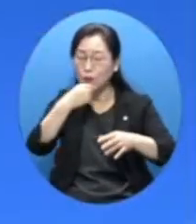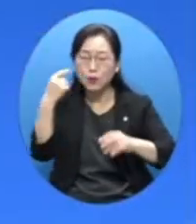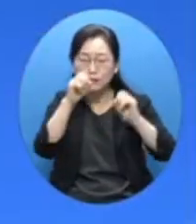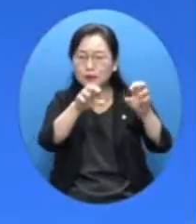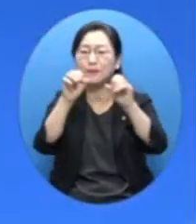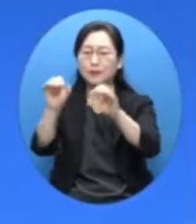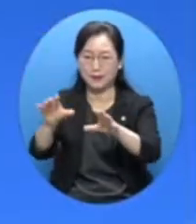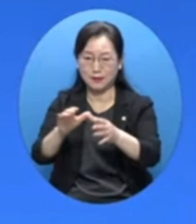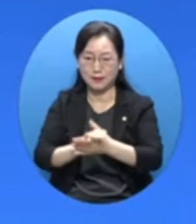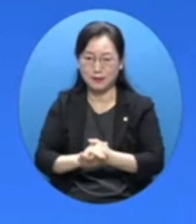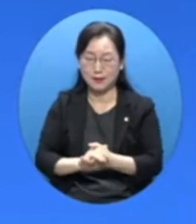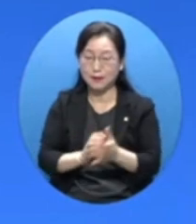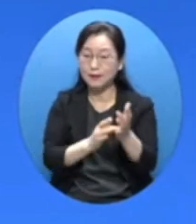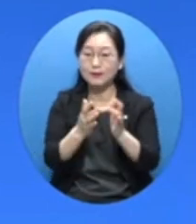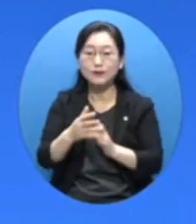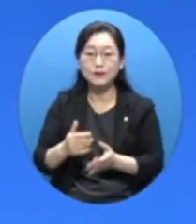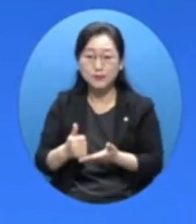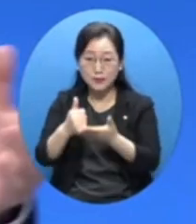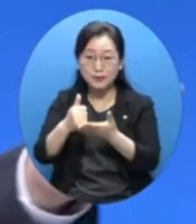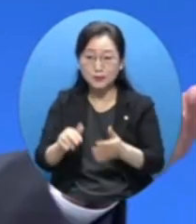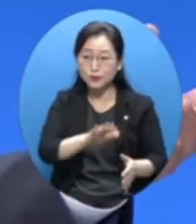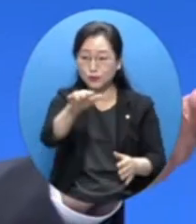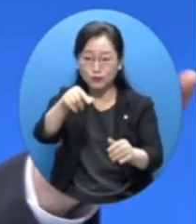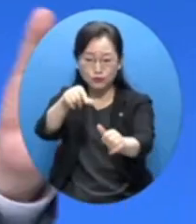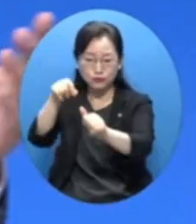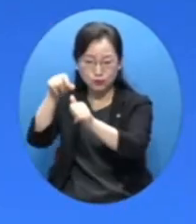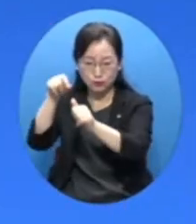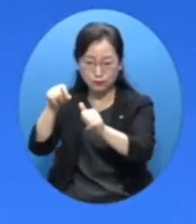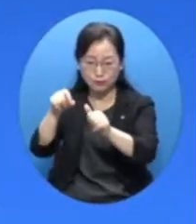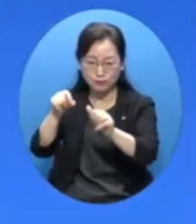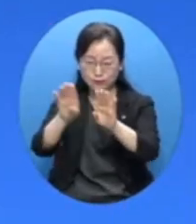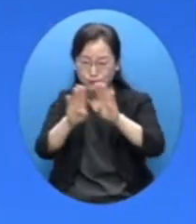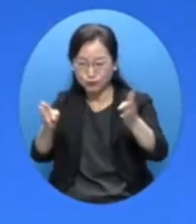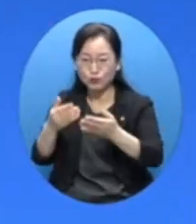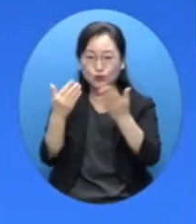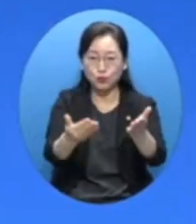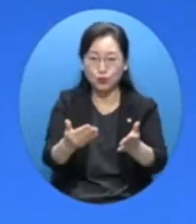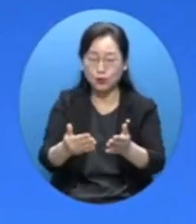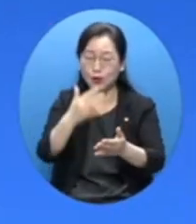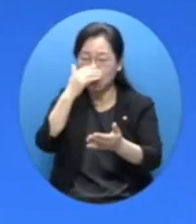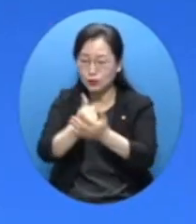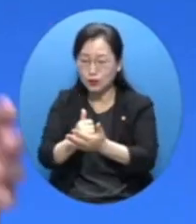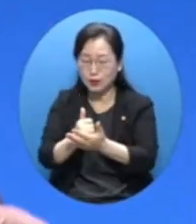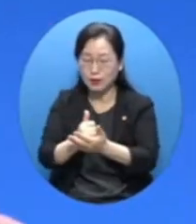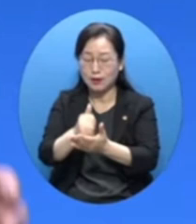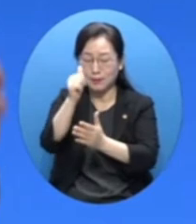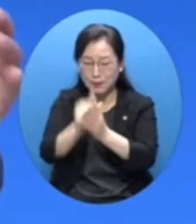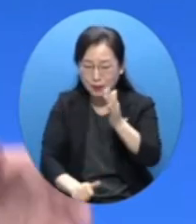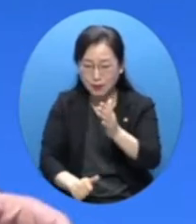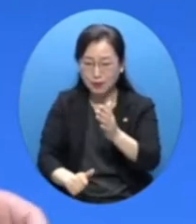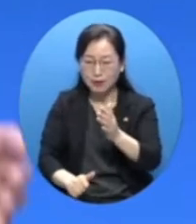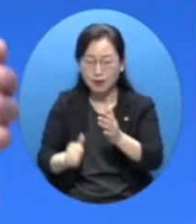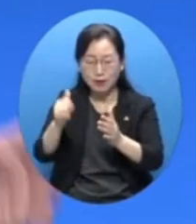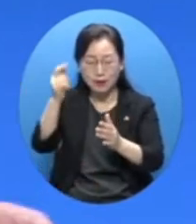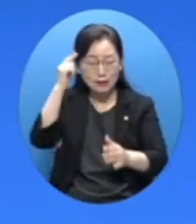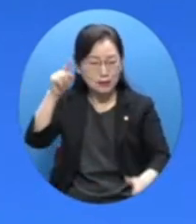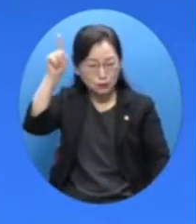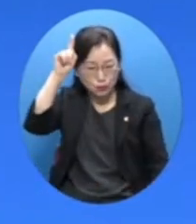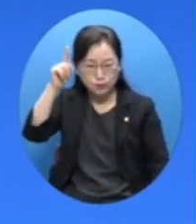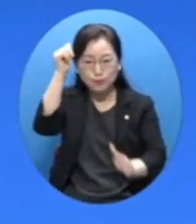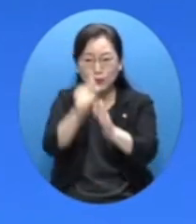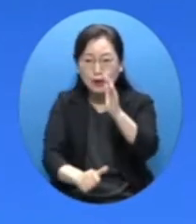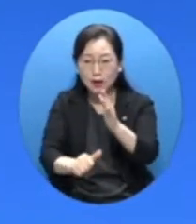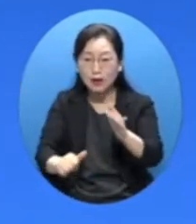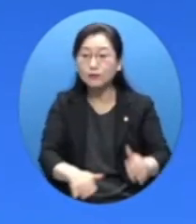예수님께서 우리에게 구원의 문을 여셨습니다 죄와 절망 가운데 살다가 영혼이 지역 혐오를 받을 수밖에 없는